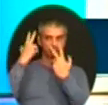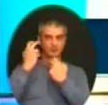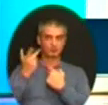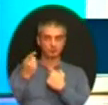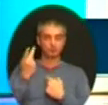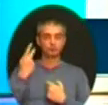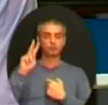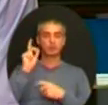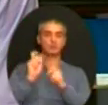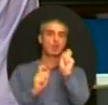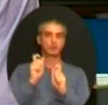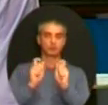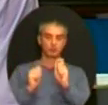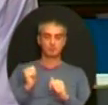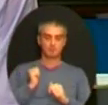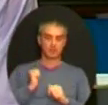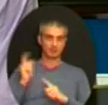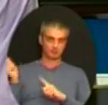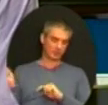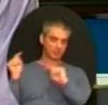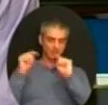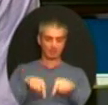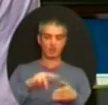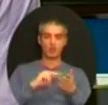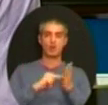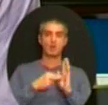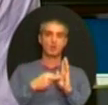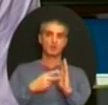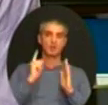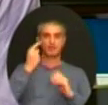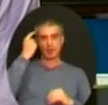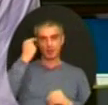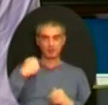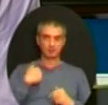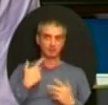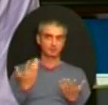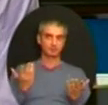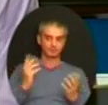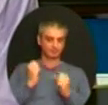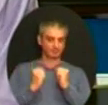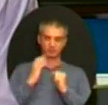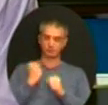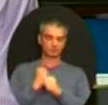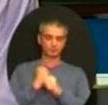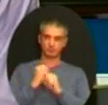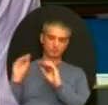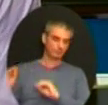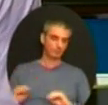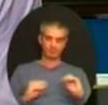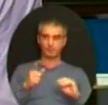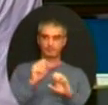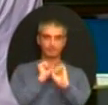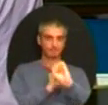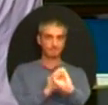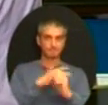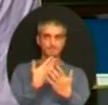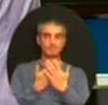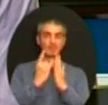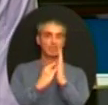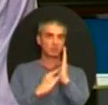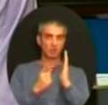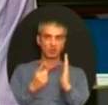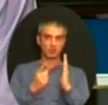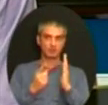והייתי מצפה שיותר אנשים מהצבא יגיעו לפוליטיקה, אבל לדעתי זה קשה מאוד לעשות המעבר הזה. אז אתם תתמכו בהצעת החוק